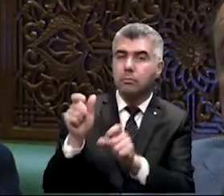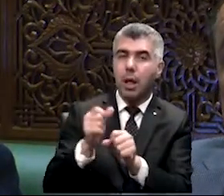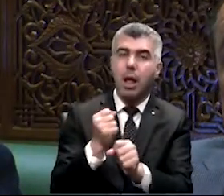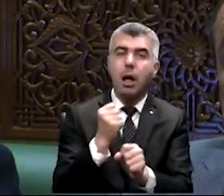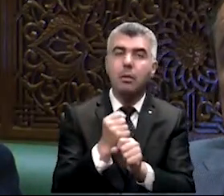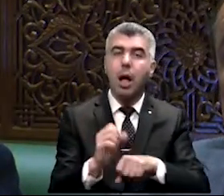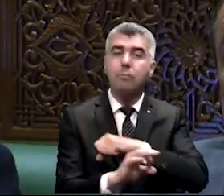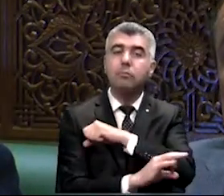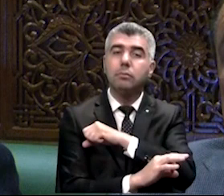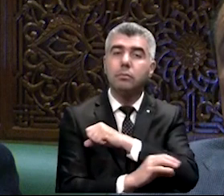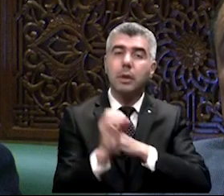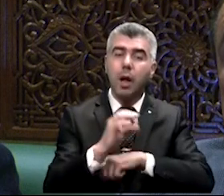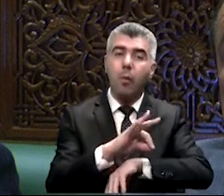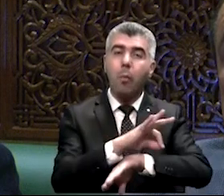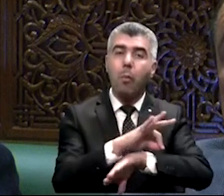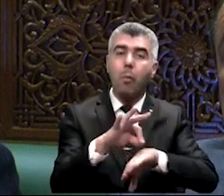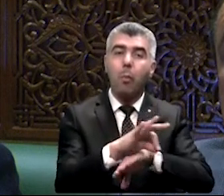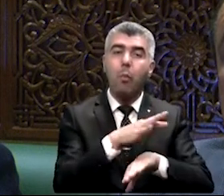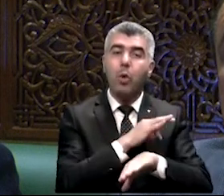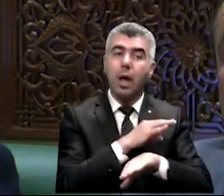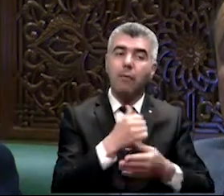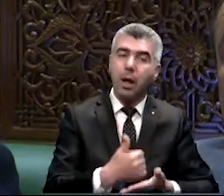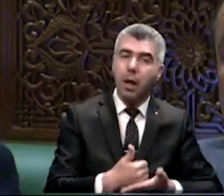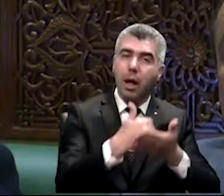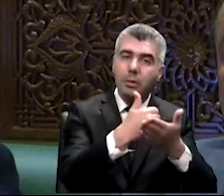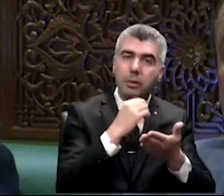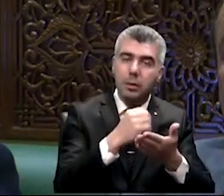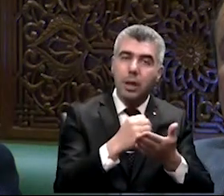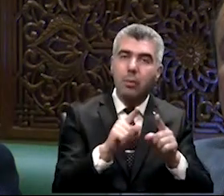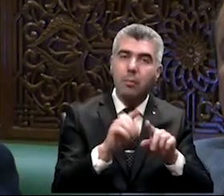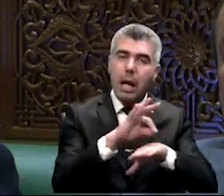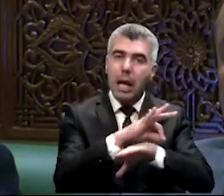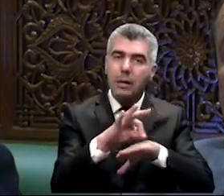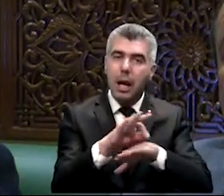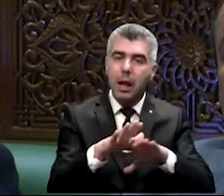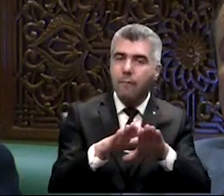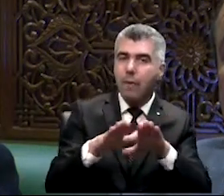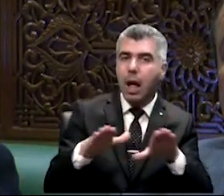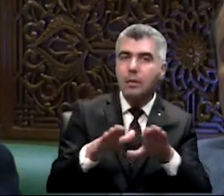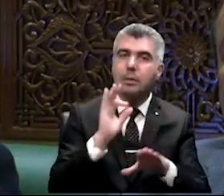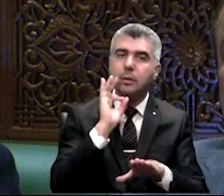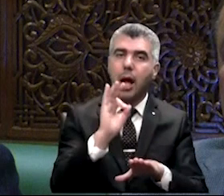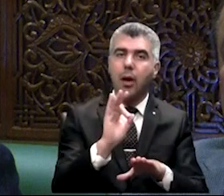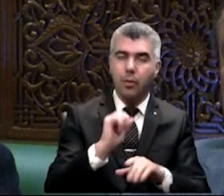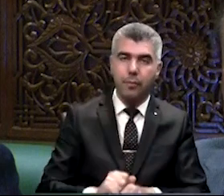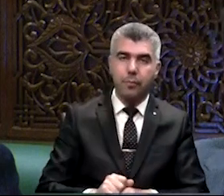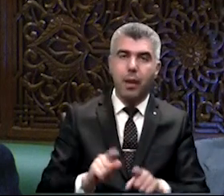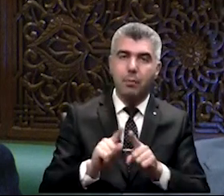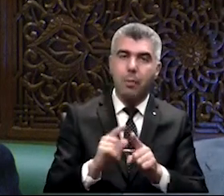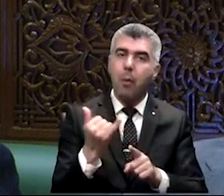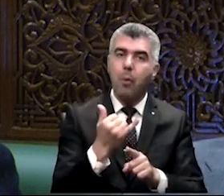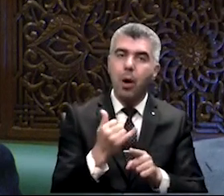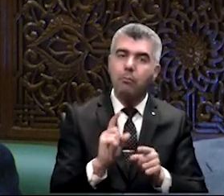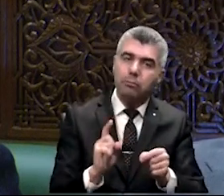المدبره لهذه العقارات على افضل الممارسات في مجال استثمار واداره الاراضي وايضا تشجيع التعاون والشراكه